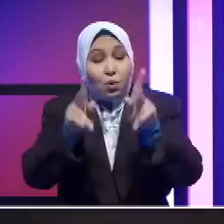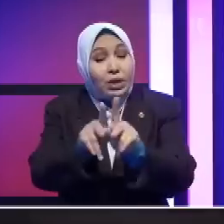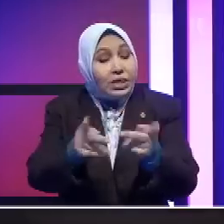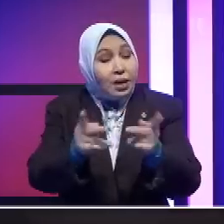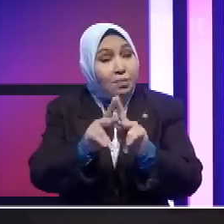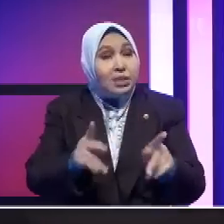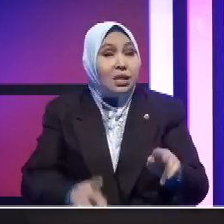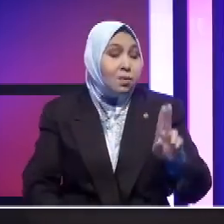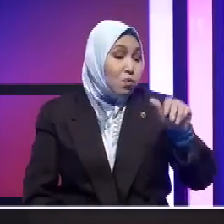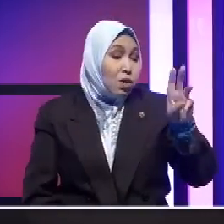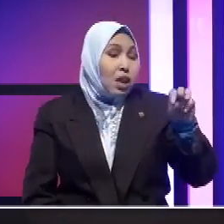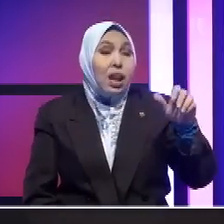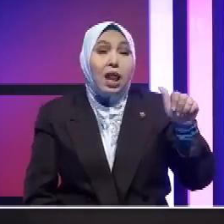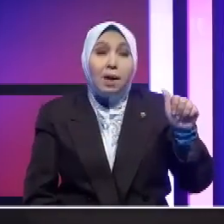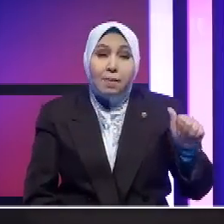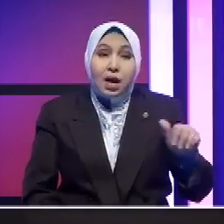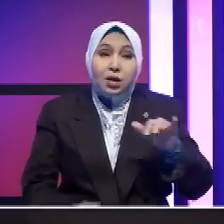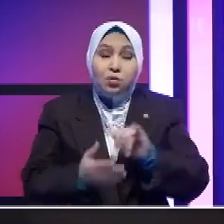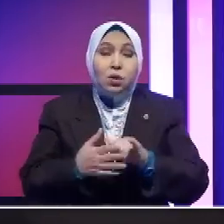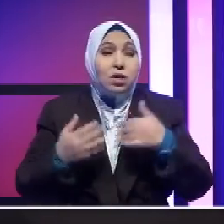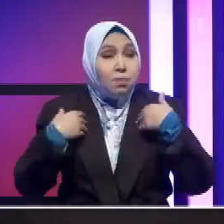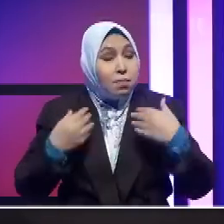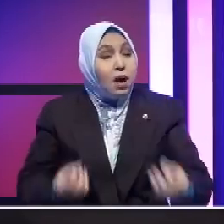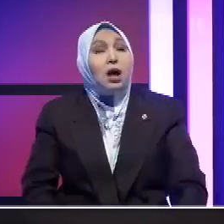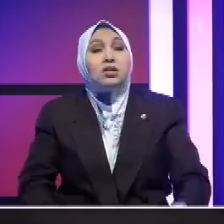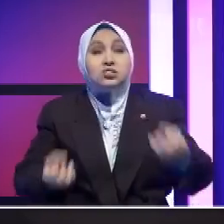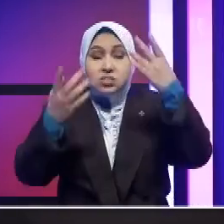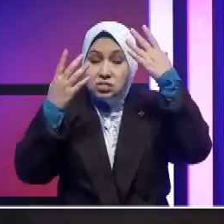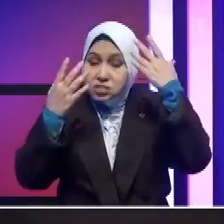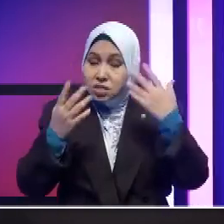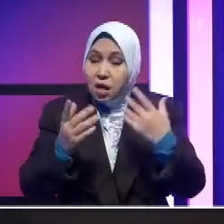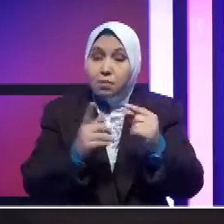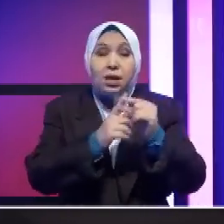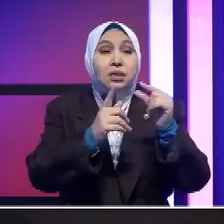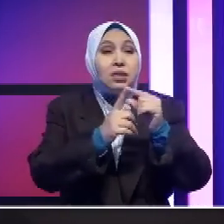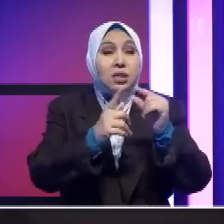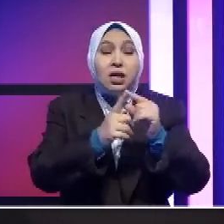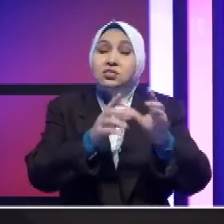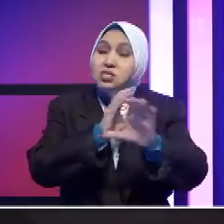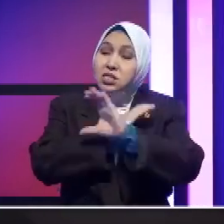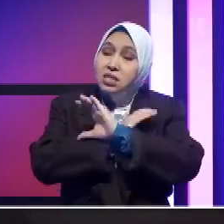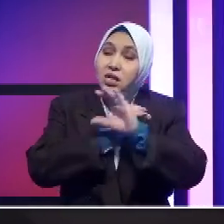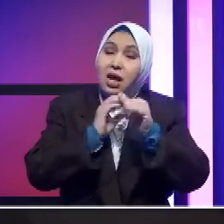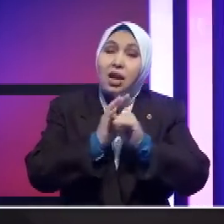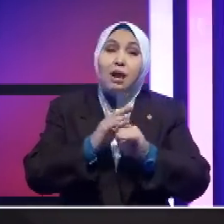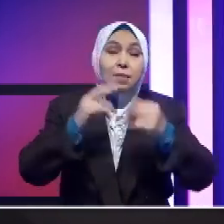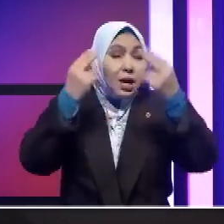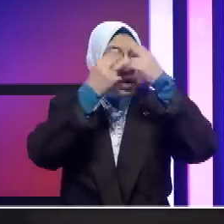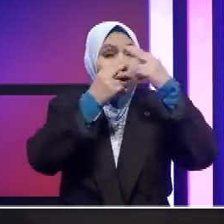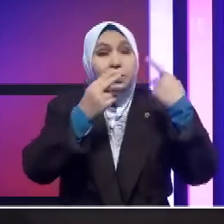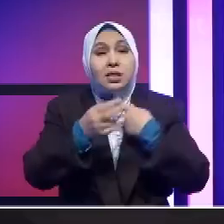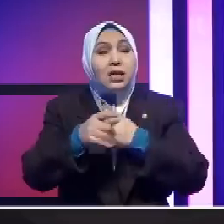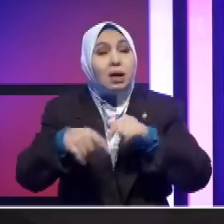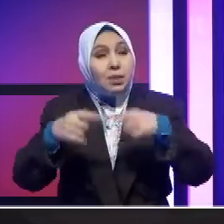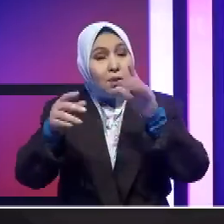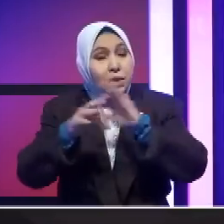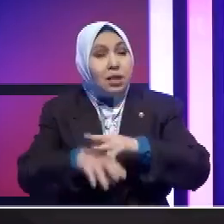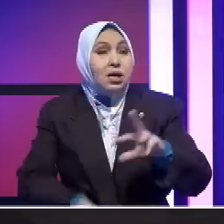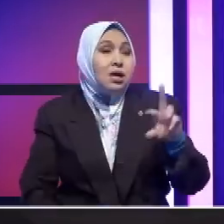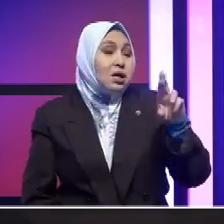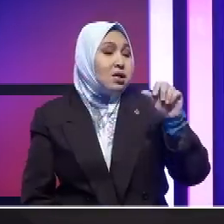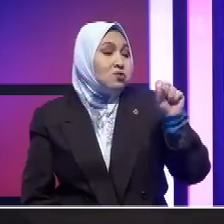ada yang Raudatul Muhibbin itu, dia ada banyak istilah cinta dalam masyarakat Arab ni. Tapi kita pendek je hari ni, kita nak pergi pada resolusi